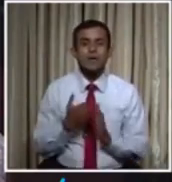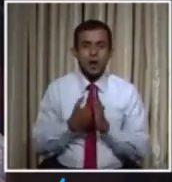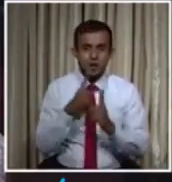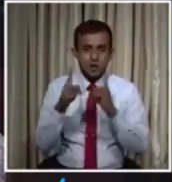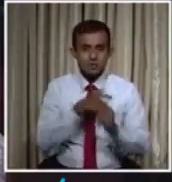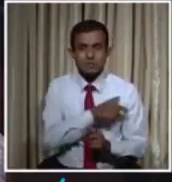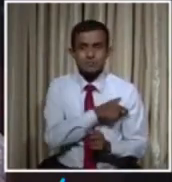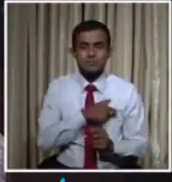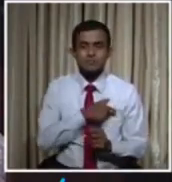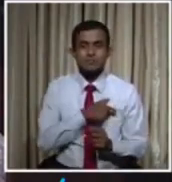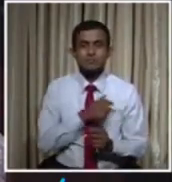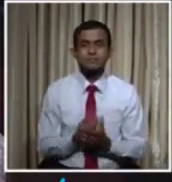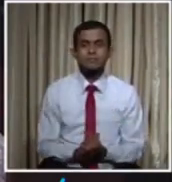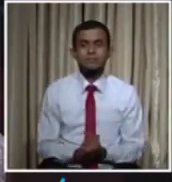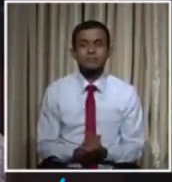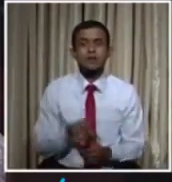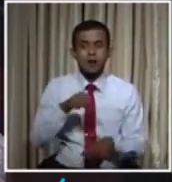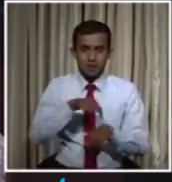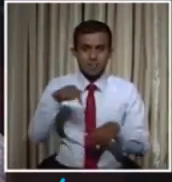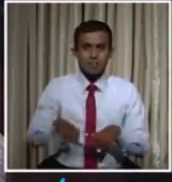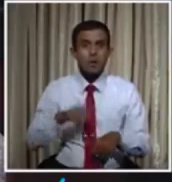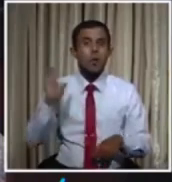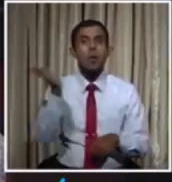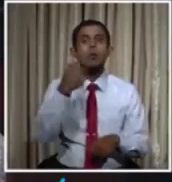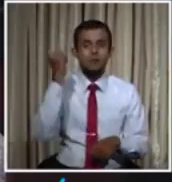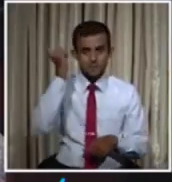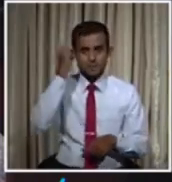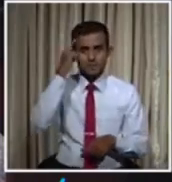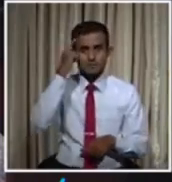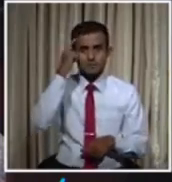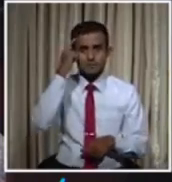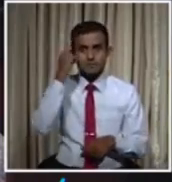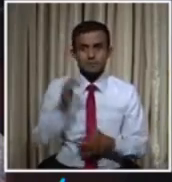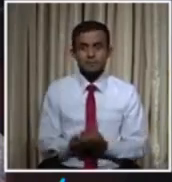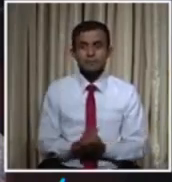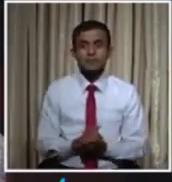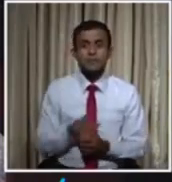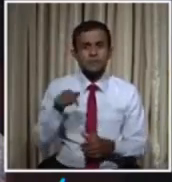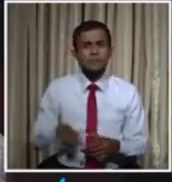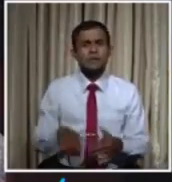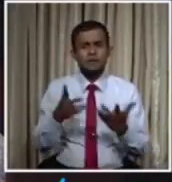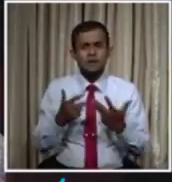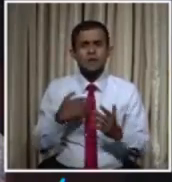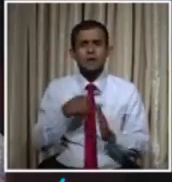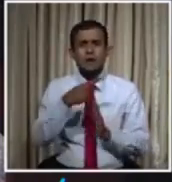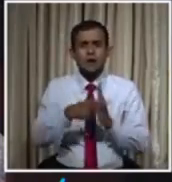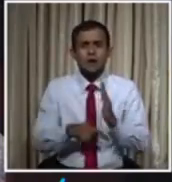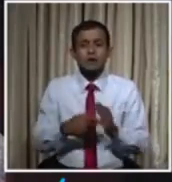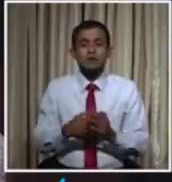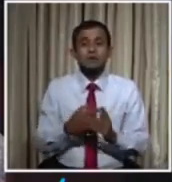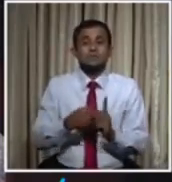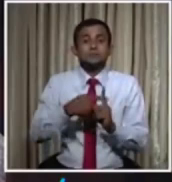කථානායකතුමනි අද අපි හැමෝම දන්නවා මේ තරම්වත් අපේ රට පොඩ්ඩක් හුස්ම